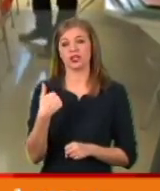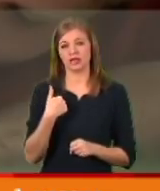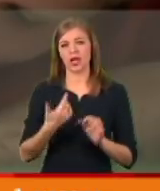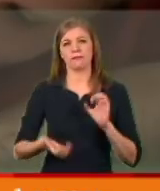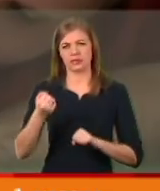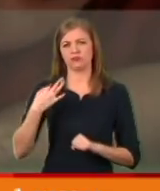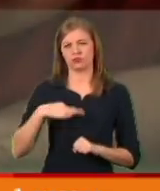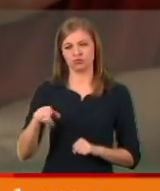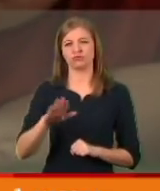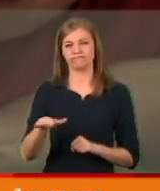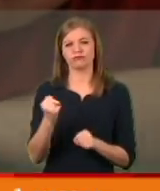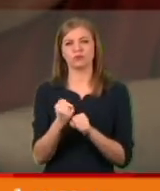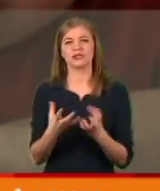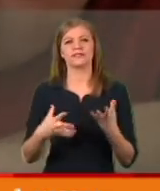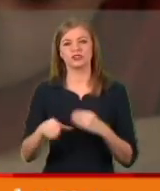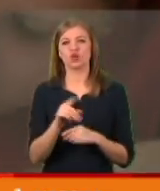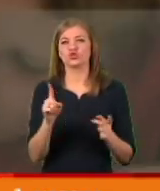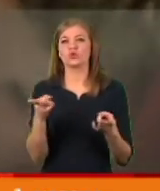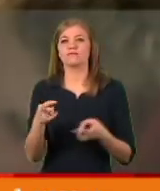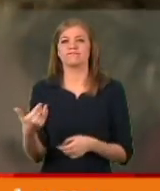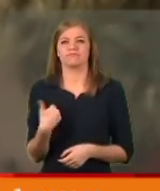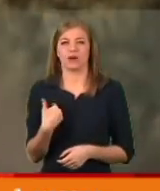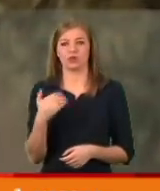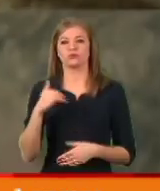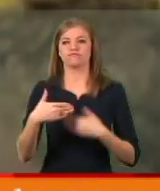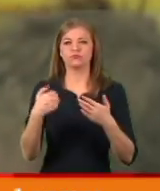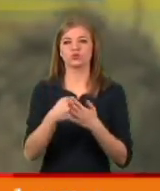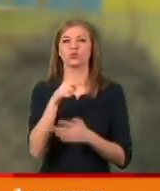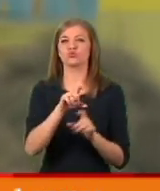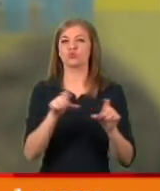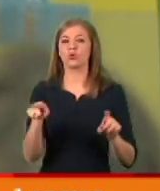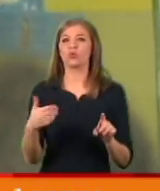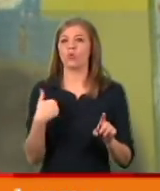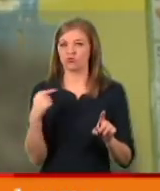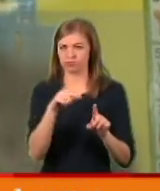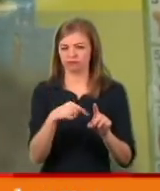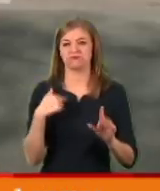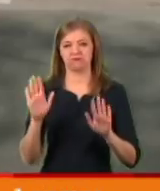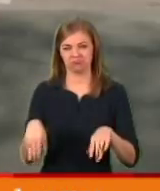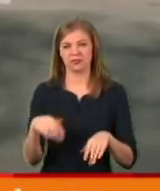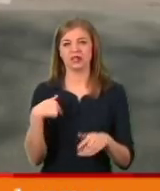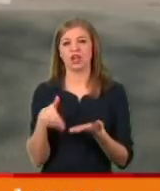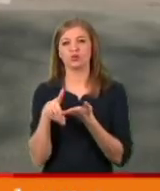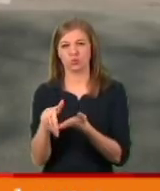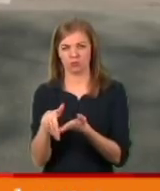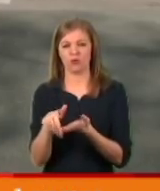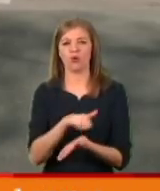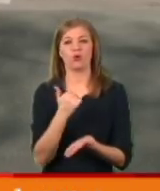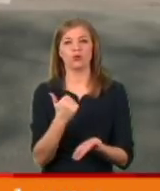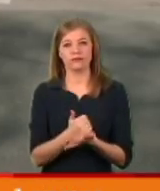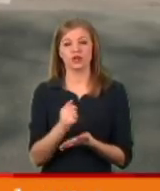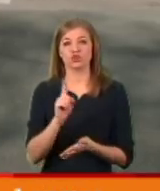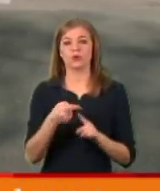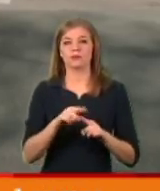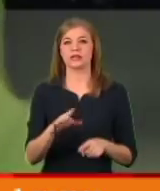підтримую синів, аби вони робили все, чого прагнуть. Іти до тієї школи, до якої схочуть. Я допомагатиму. Головне,